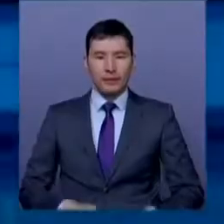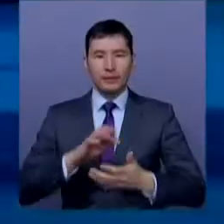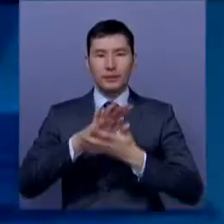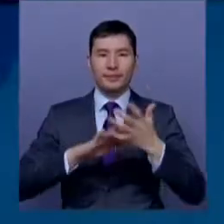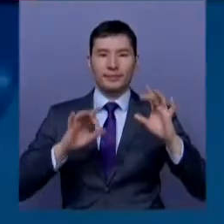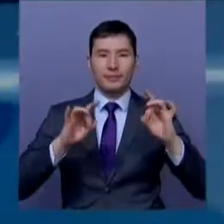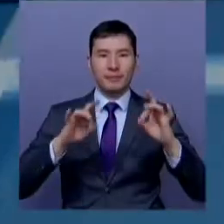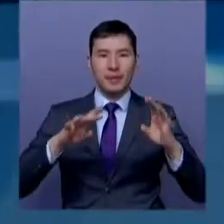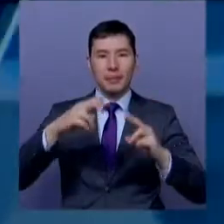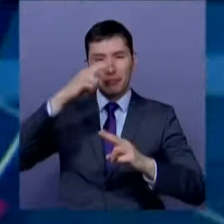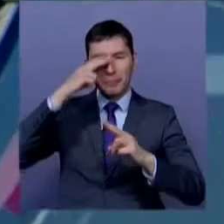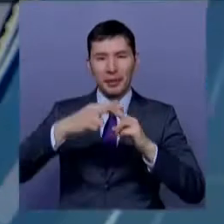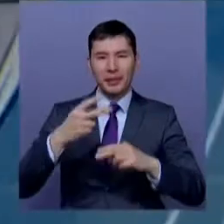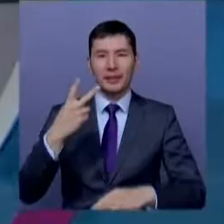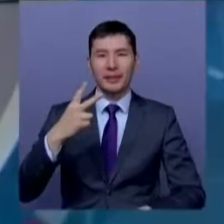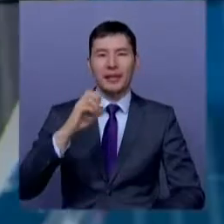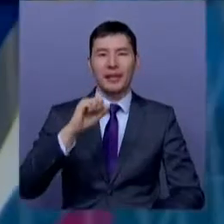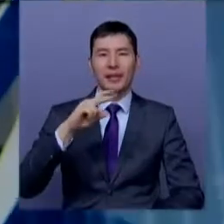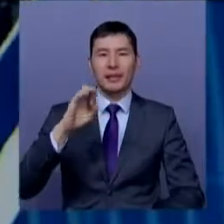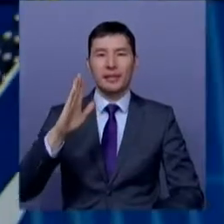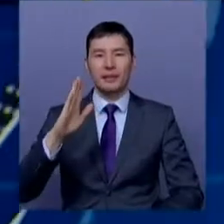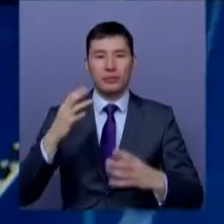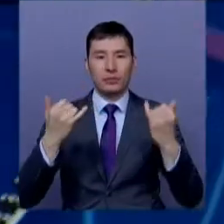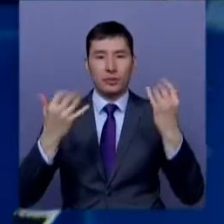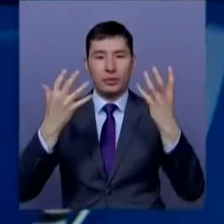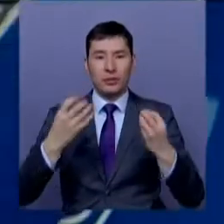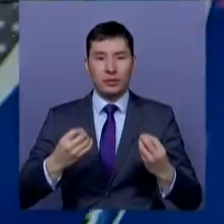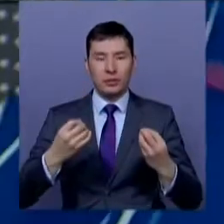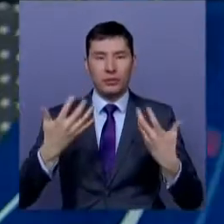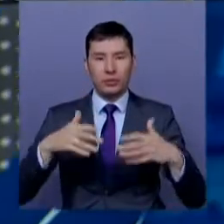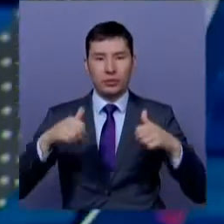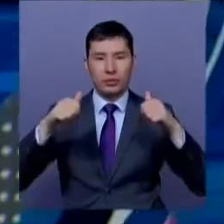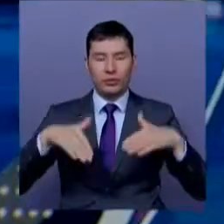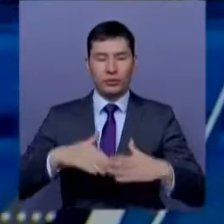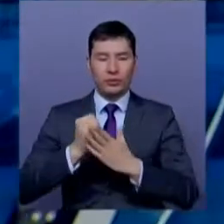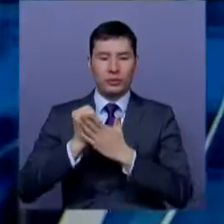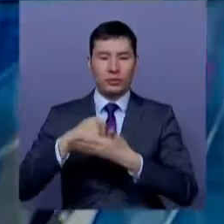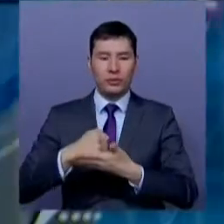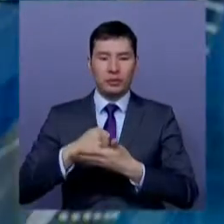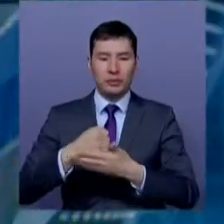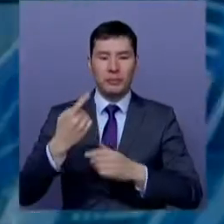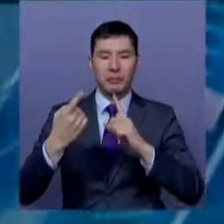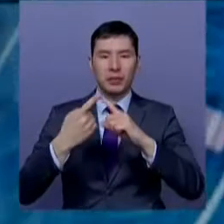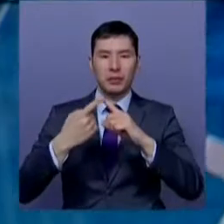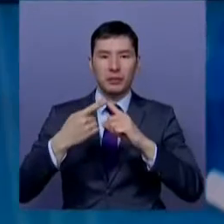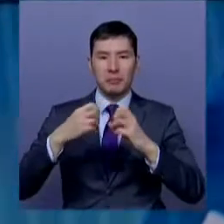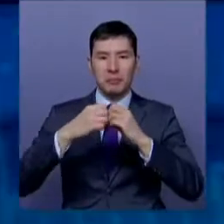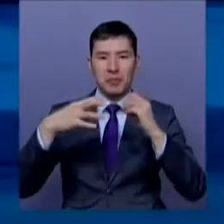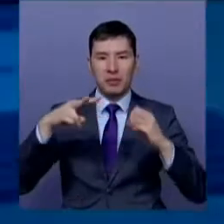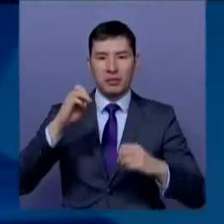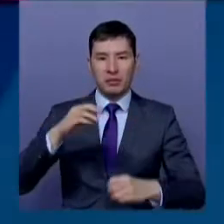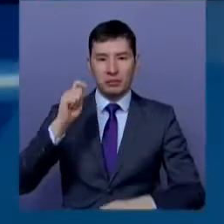Ағайынды Әлікеевтердің сот ісіне бүгін нүкте қойылды. Ағасы Жандос 5 жылға жуық, інісі Дінмұхамед 11 жылдан астам уақытқа